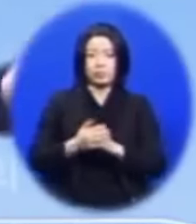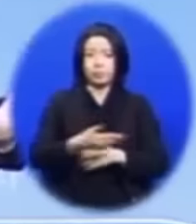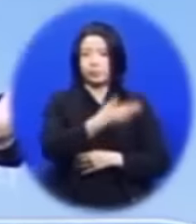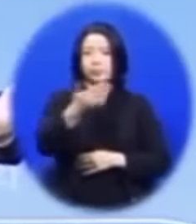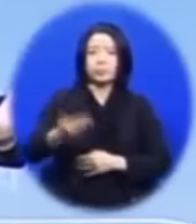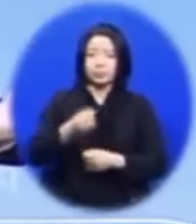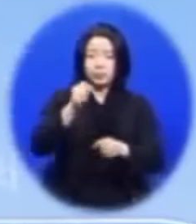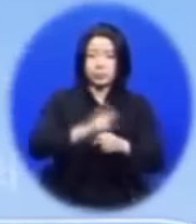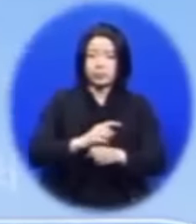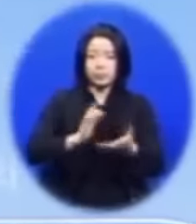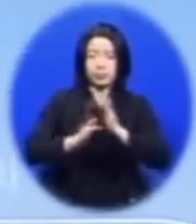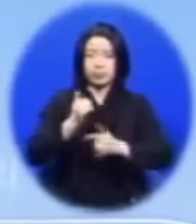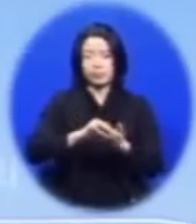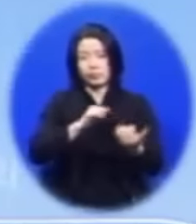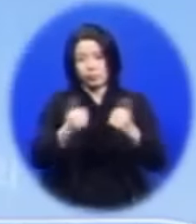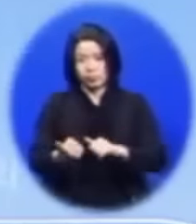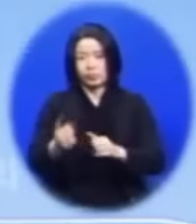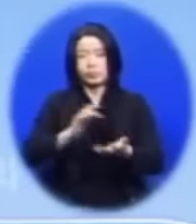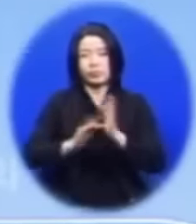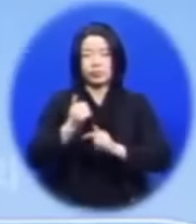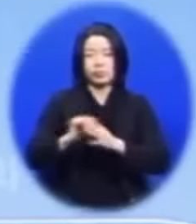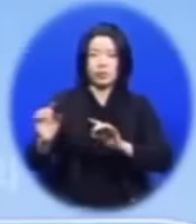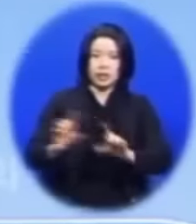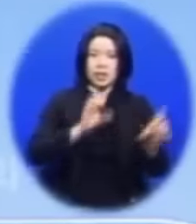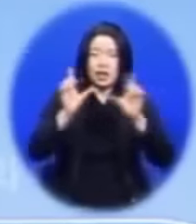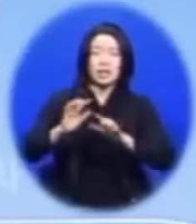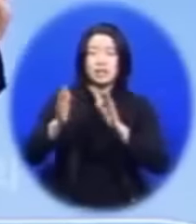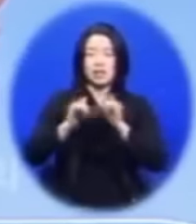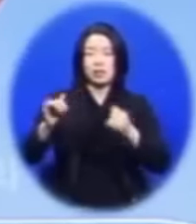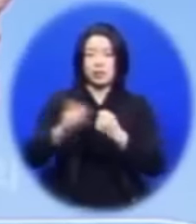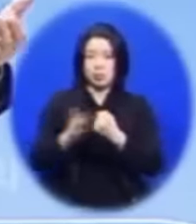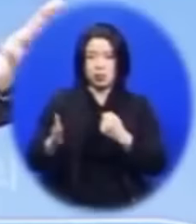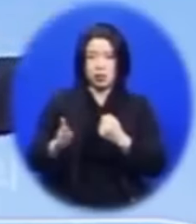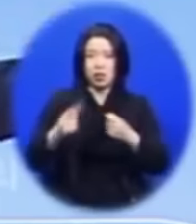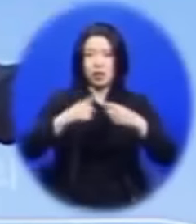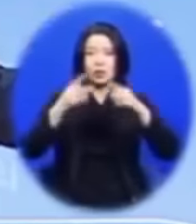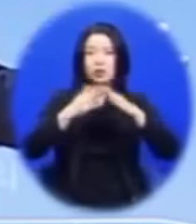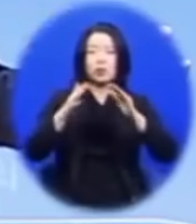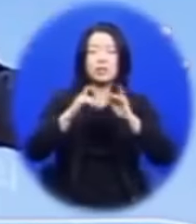예수님과 함께 죽고 예수로 사는 사람이니 교인들